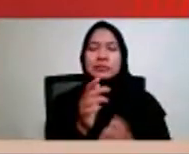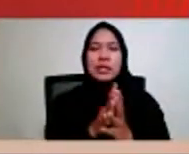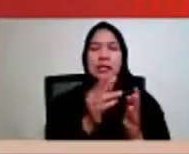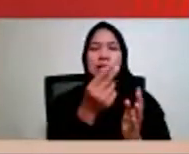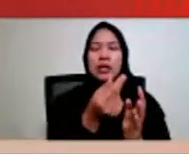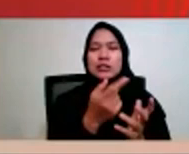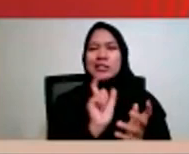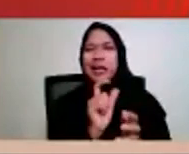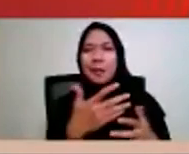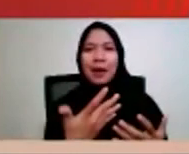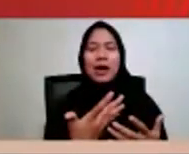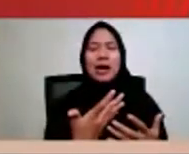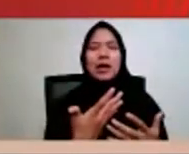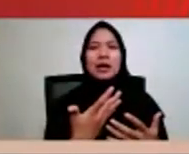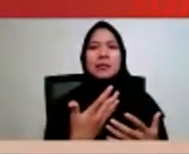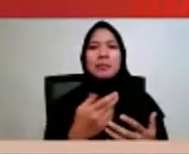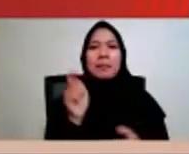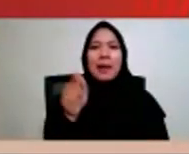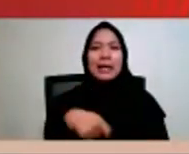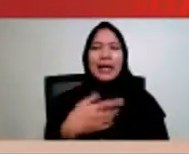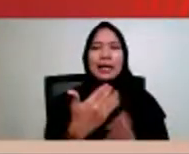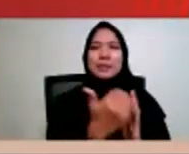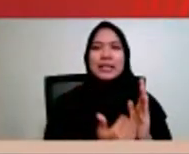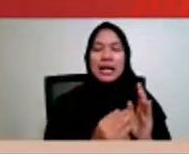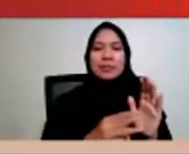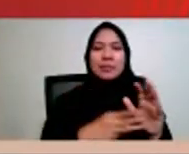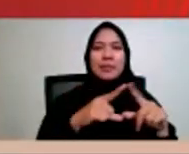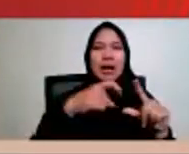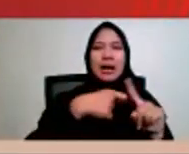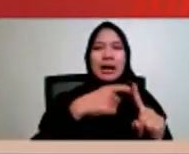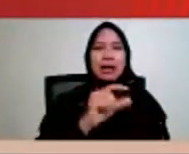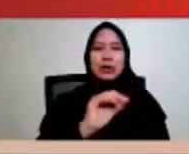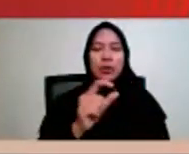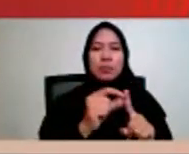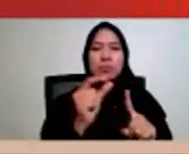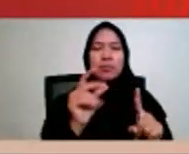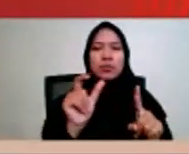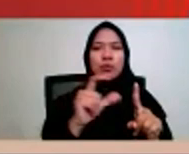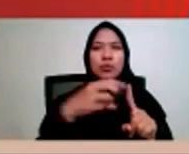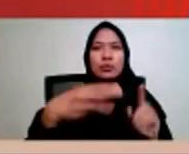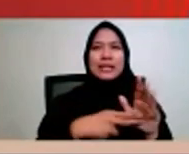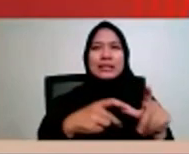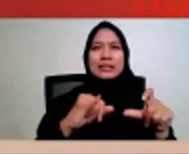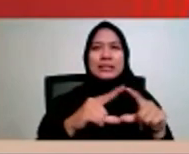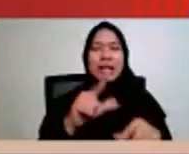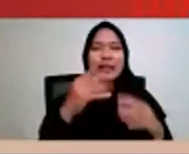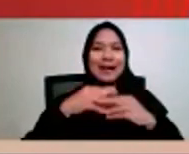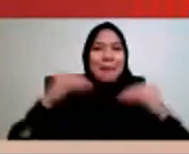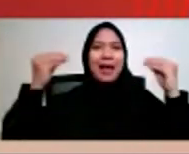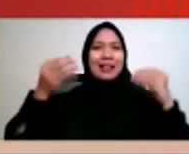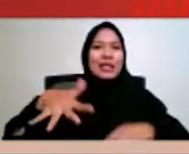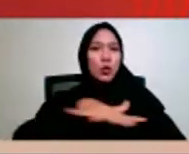untuk menerapkannya salah satunya adalah dengan menggunakan kebijakan makroprudensial yang ramah terhadap lingkungan Bapak Lalu seperti apa